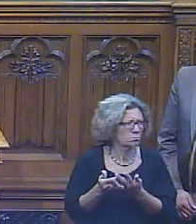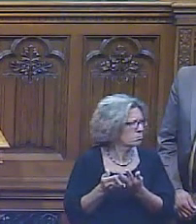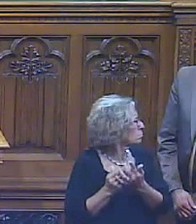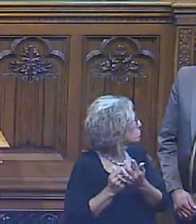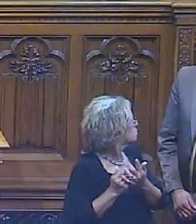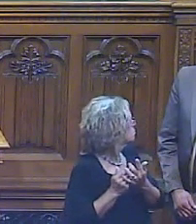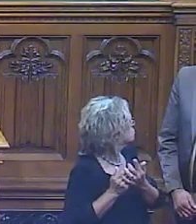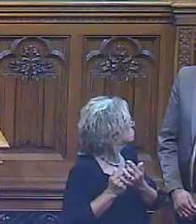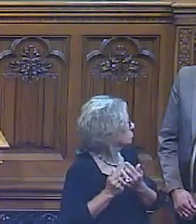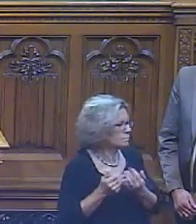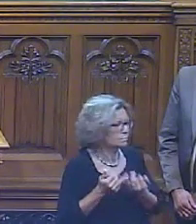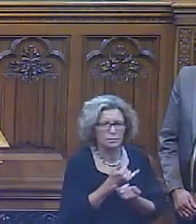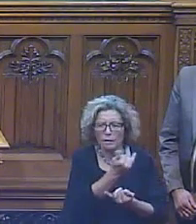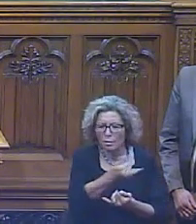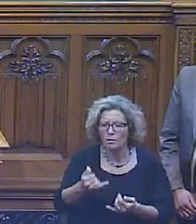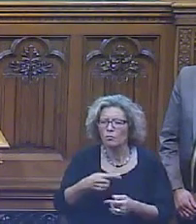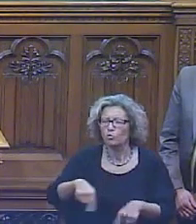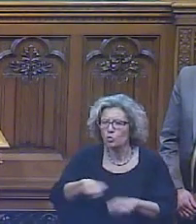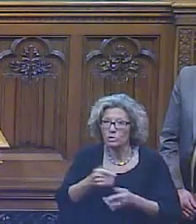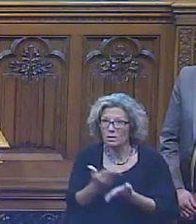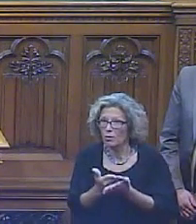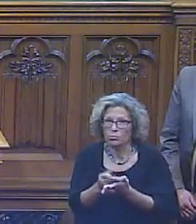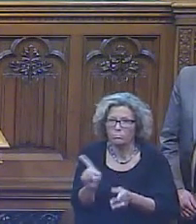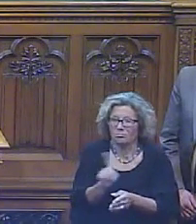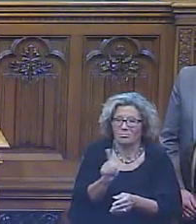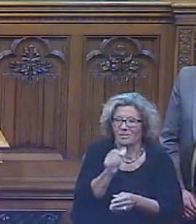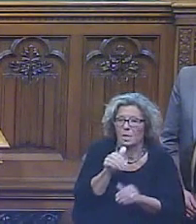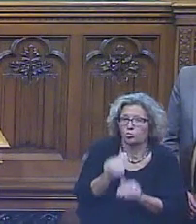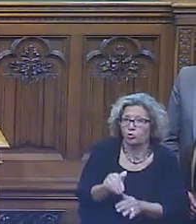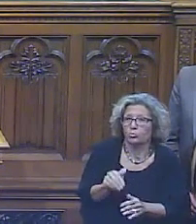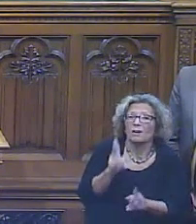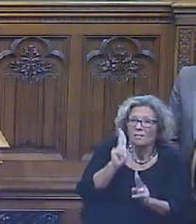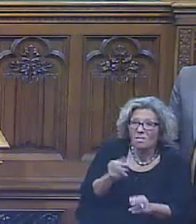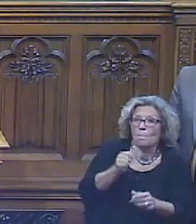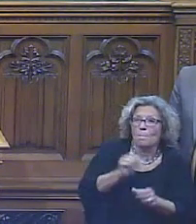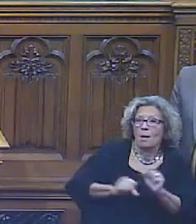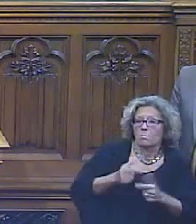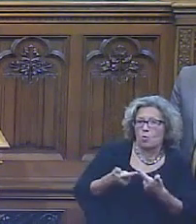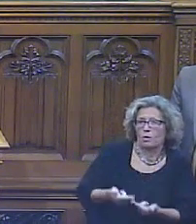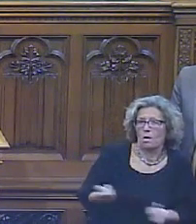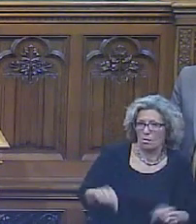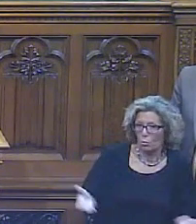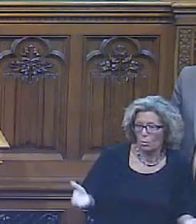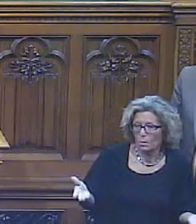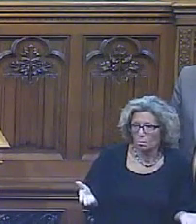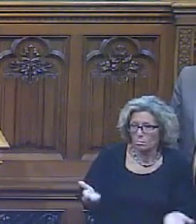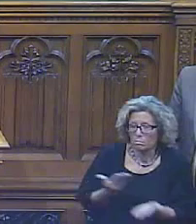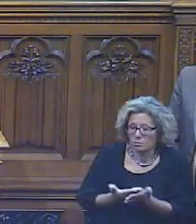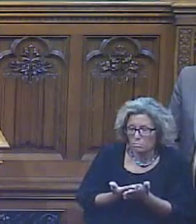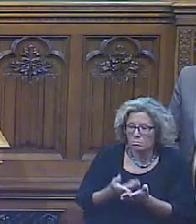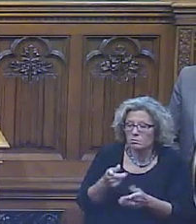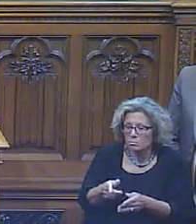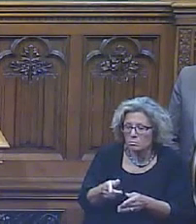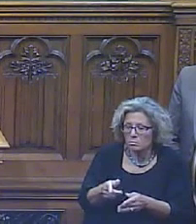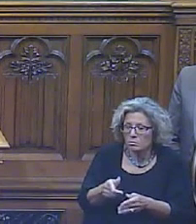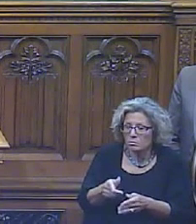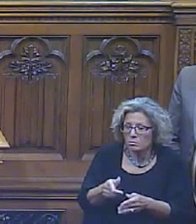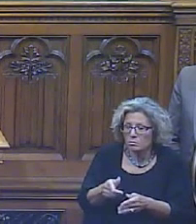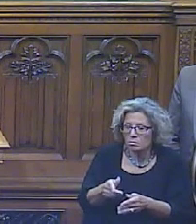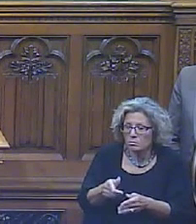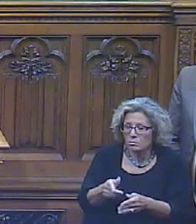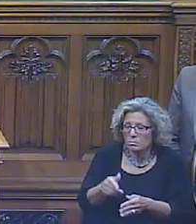Jeder und jede von uns, auch wir sind davor nicht gefeit, kann einmal in eine Notlage geraten. Und dafür braucht man sich auch